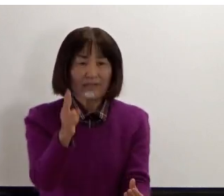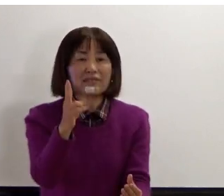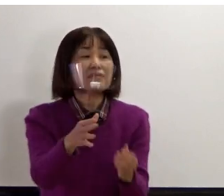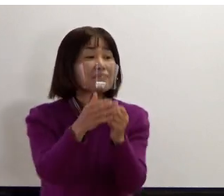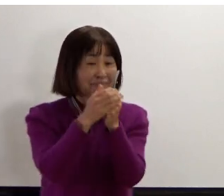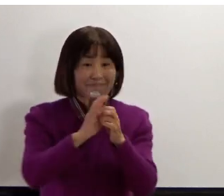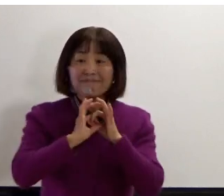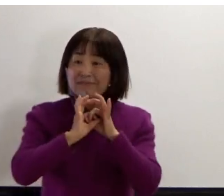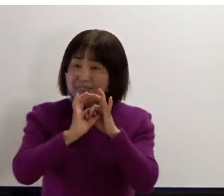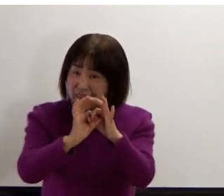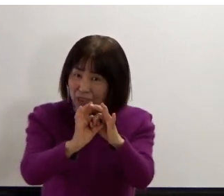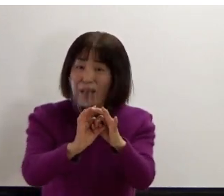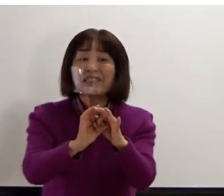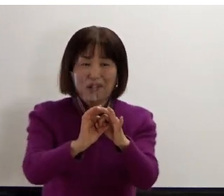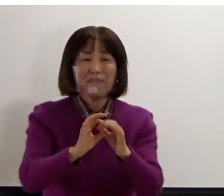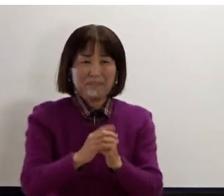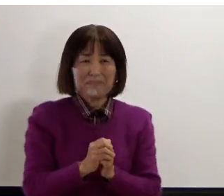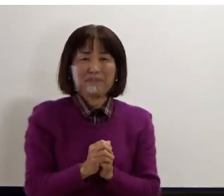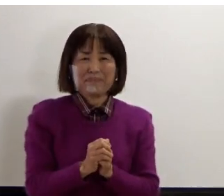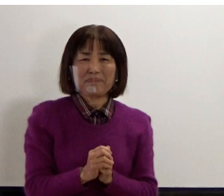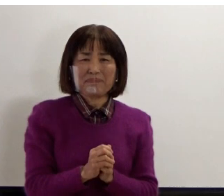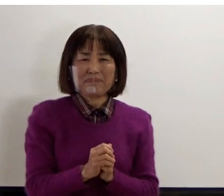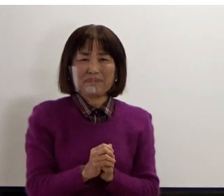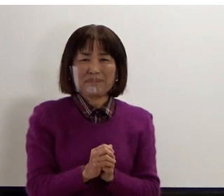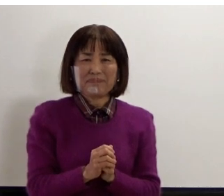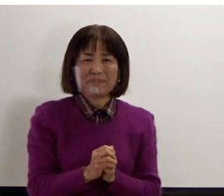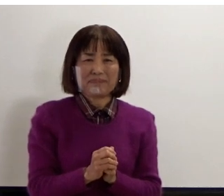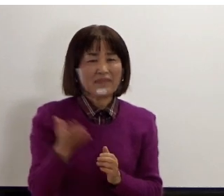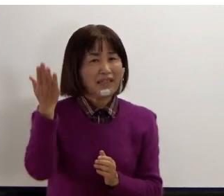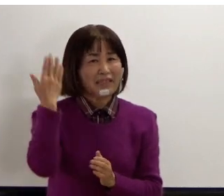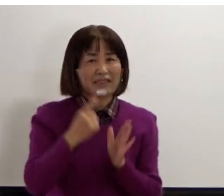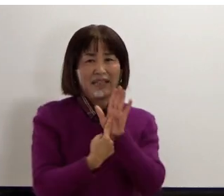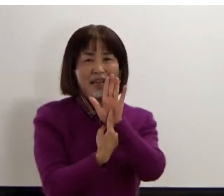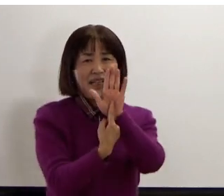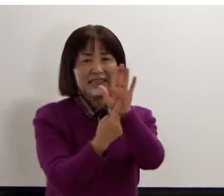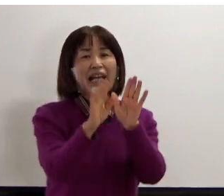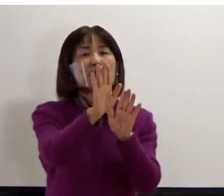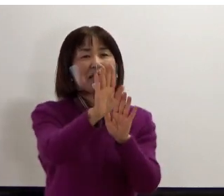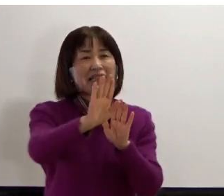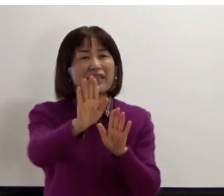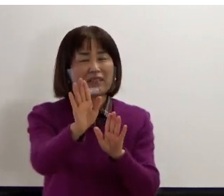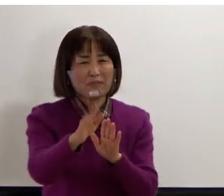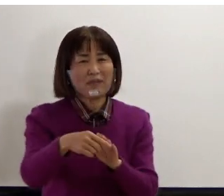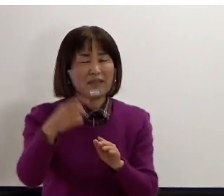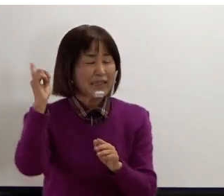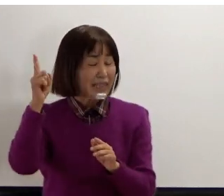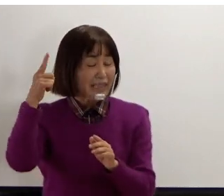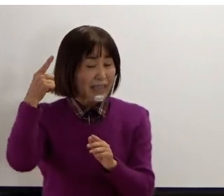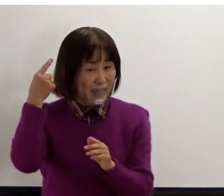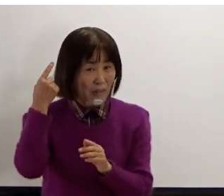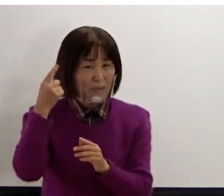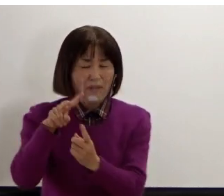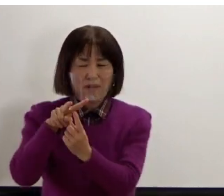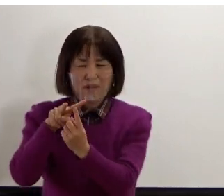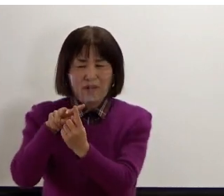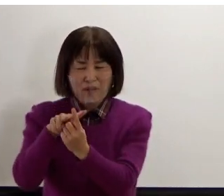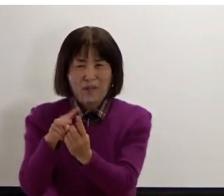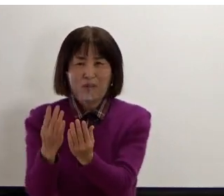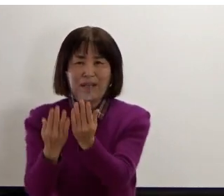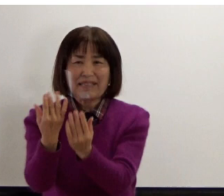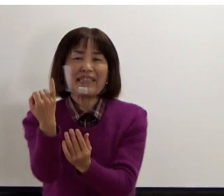。先ほど明かししてくれましたけれども、昨日森下君とエリちゃんが